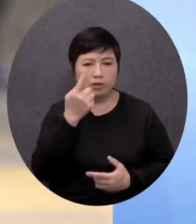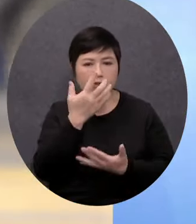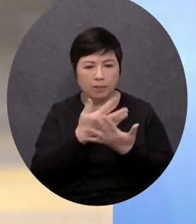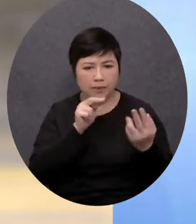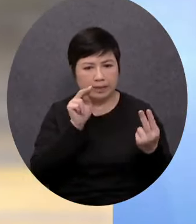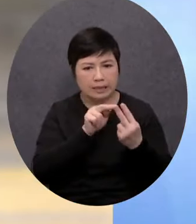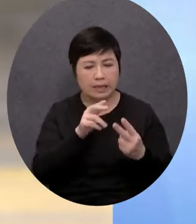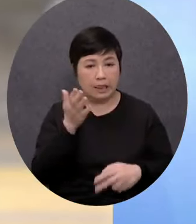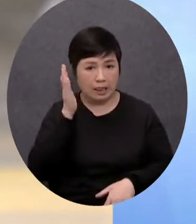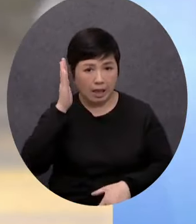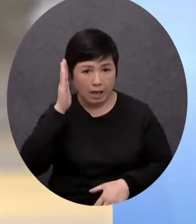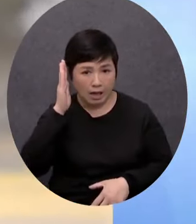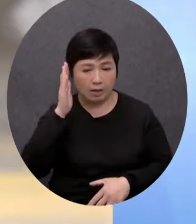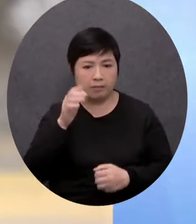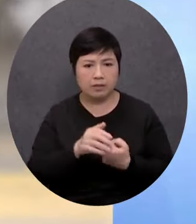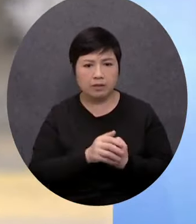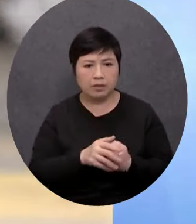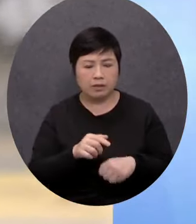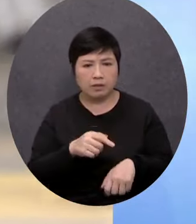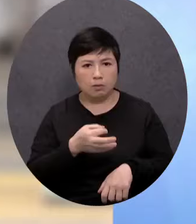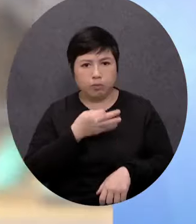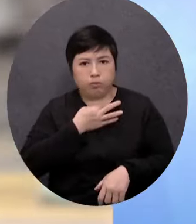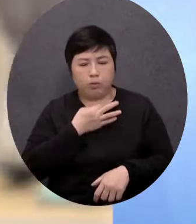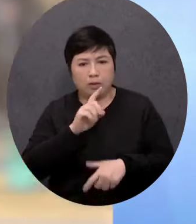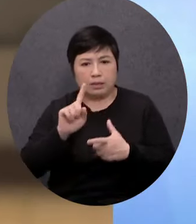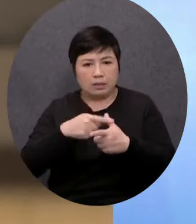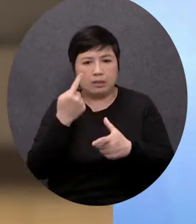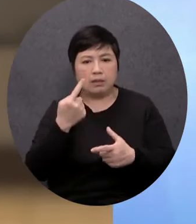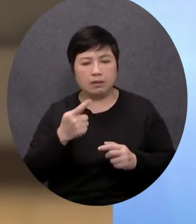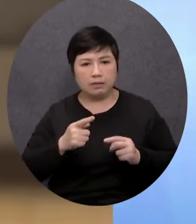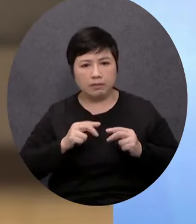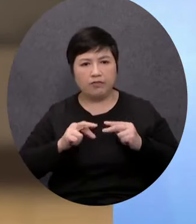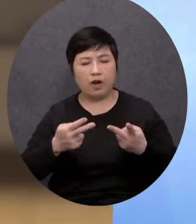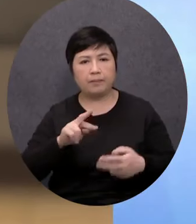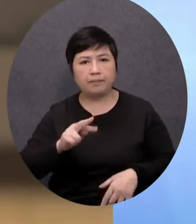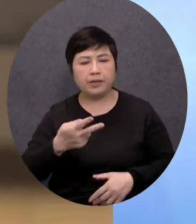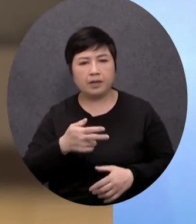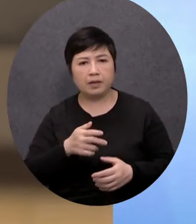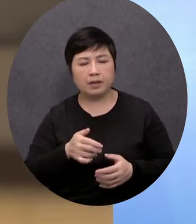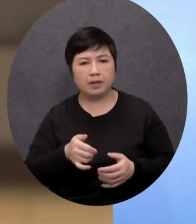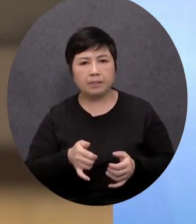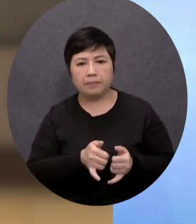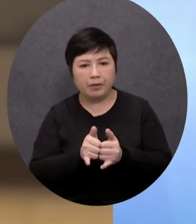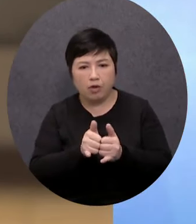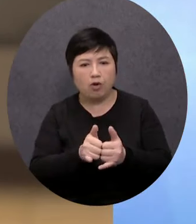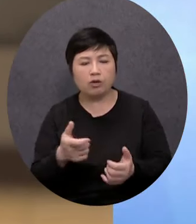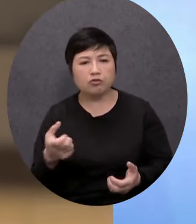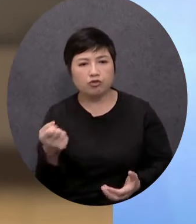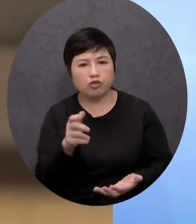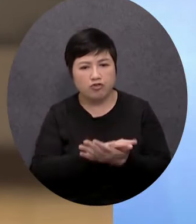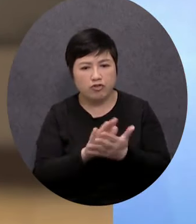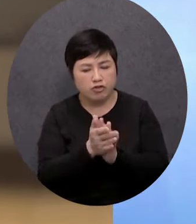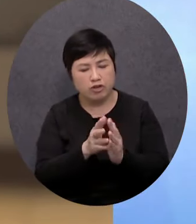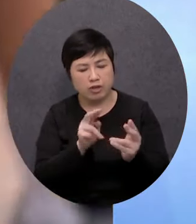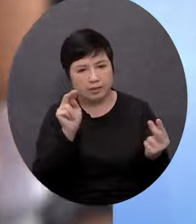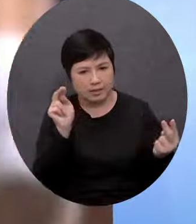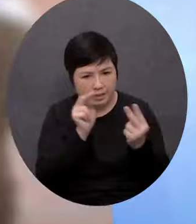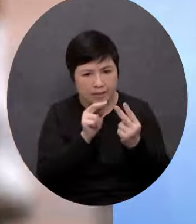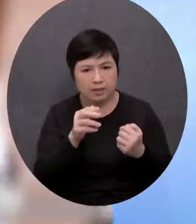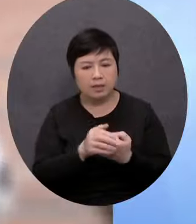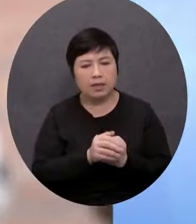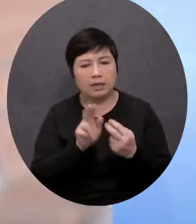男網友之後咧，短短咧其實喺一個月內咧，佢哋已經發展成為情侶，跟住再相約出嚟去見面啦。